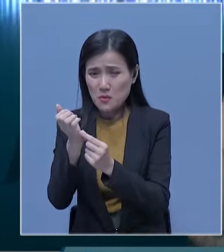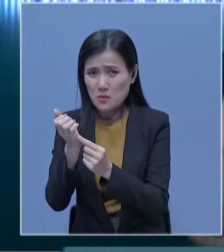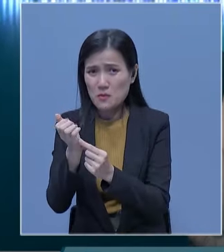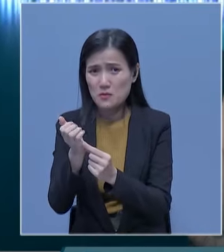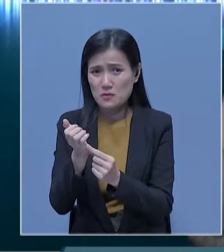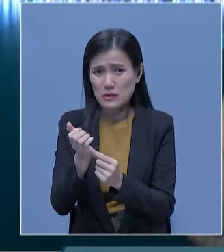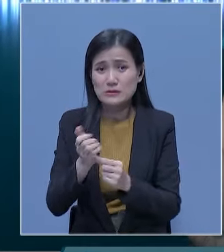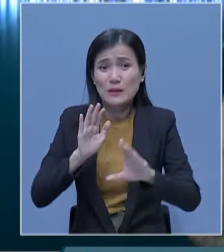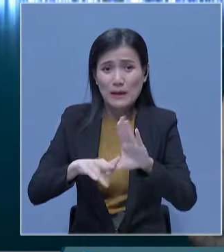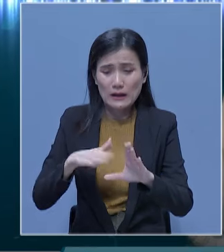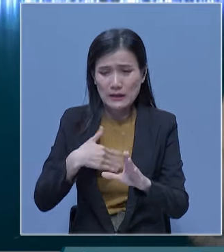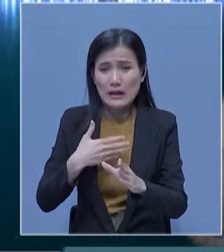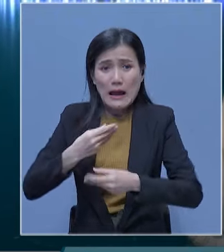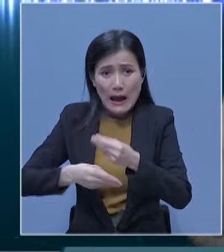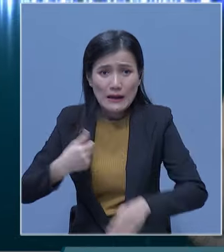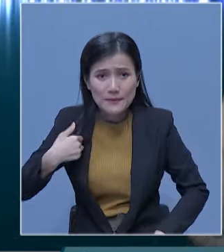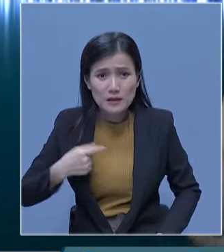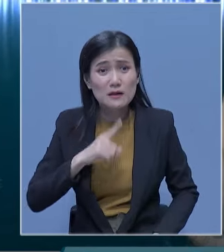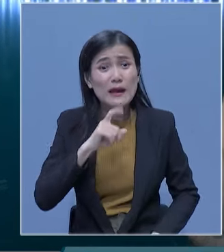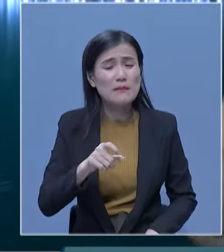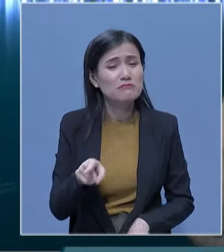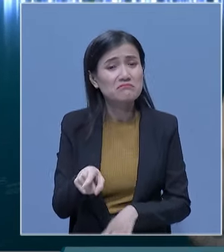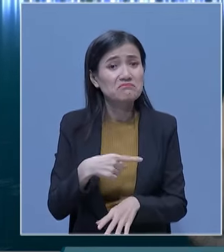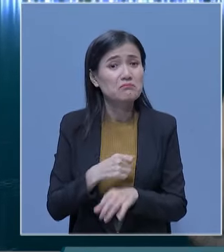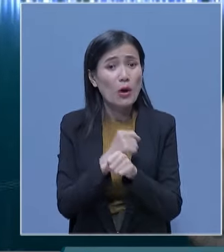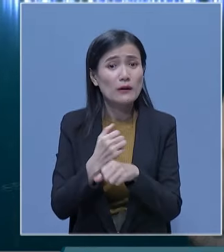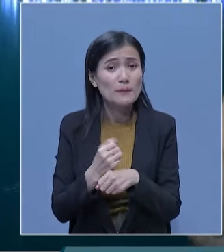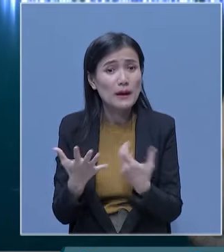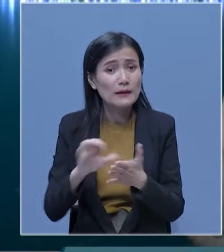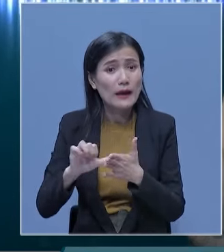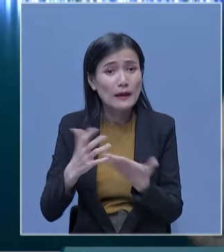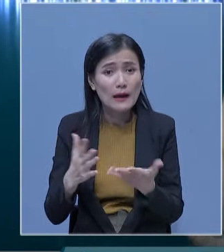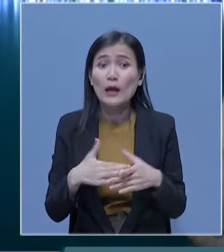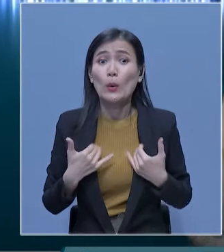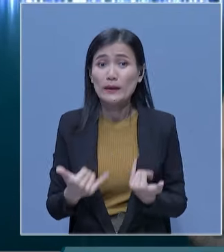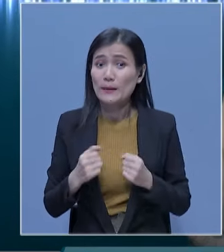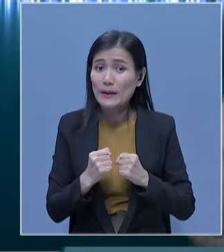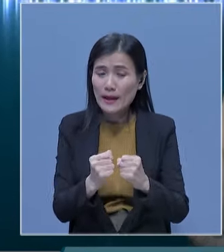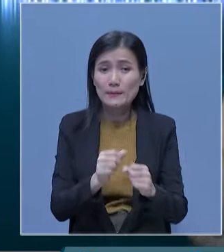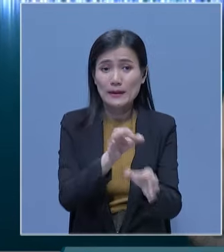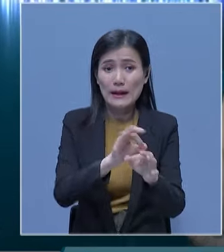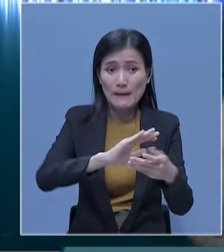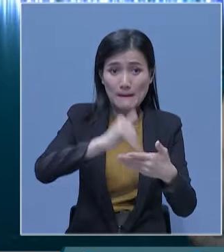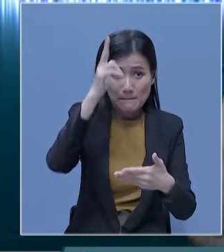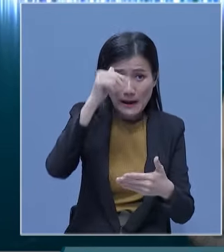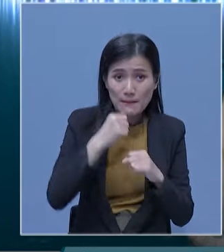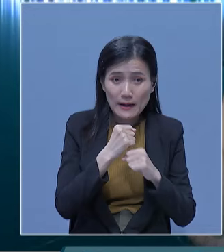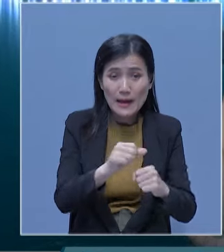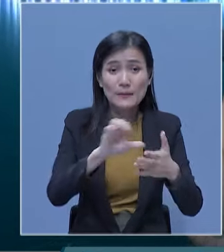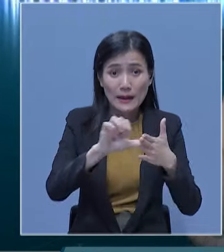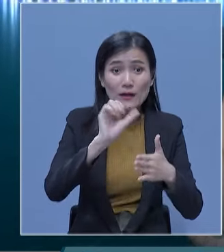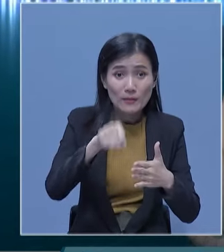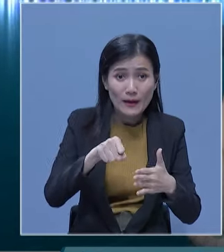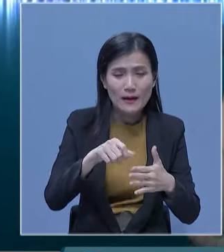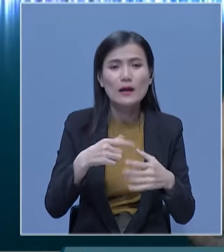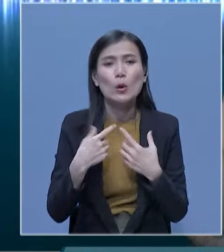เราจะคืออย่างนี้ครับแบ่งไป2ส่วนส่วนหนึ่งของที่ค้างอยู่ในระบบเราพยายามกวาดล้างบัญชีม้าออกจากระบ บ แล้วในส่วนบัญชีม้าใหม่ตอน